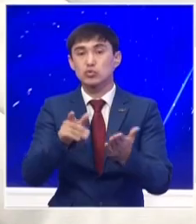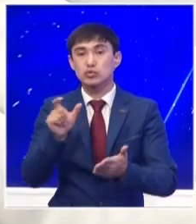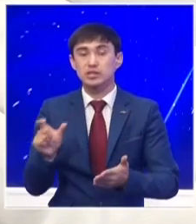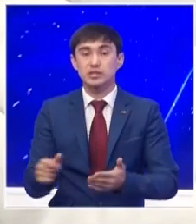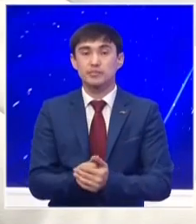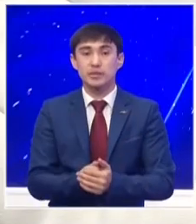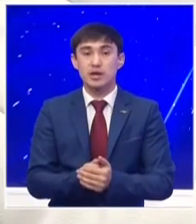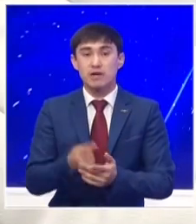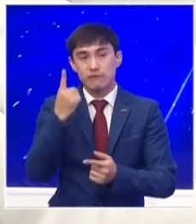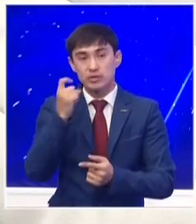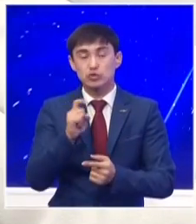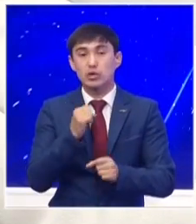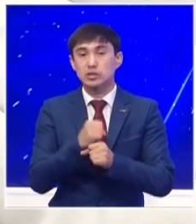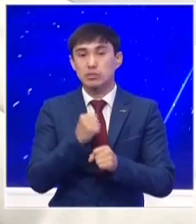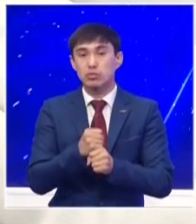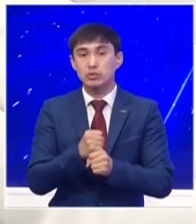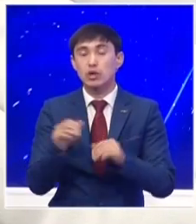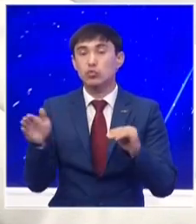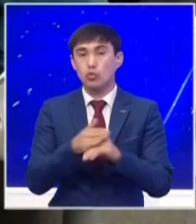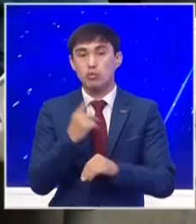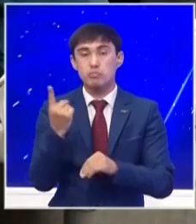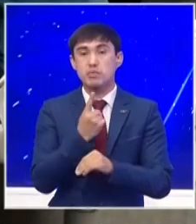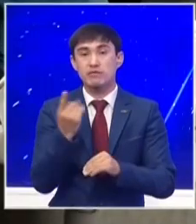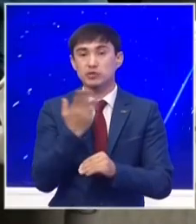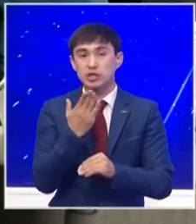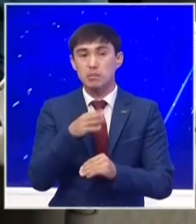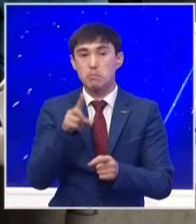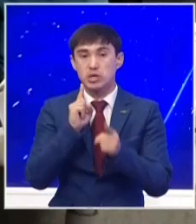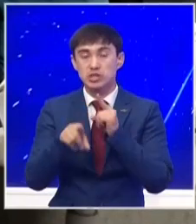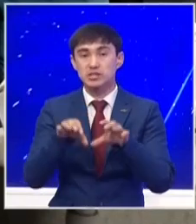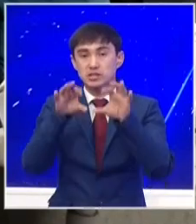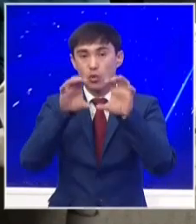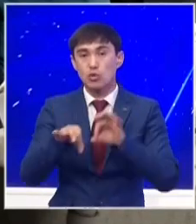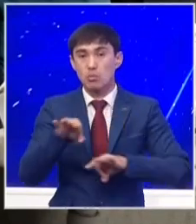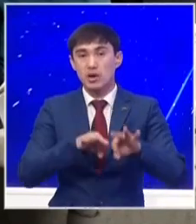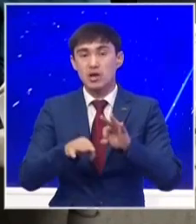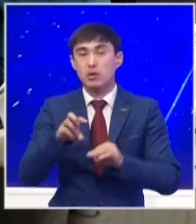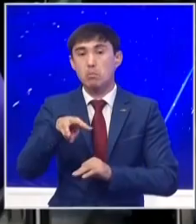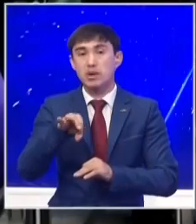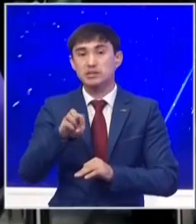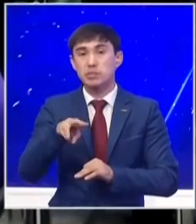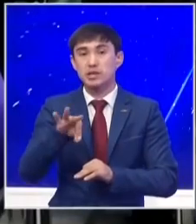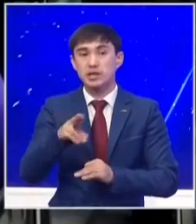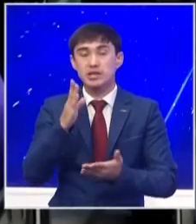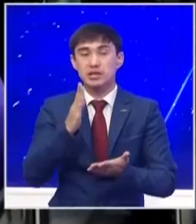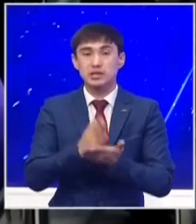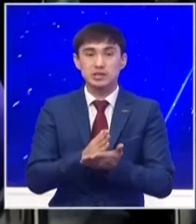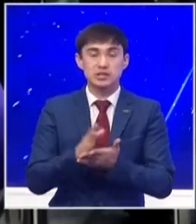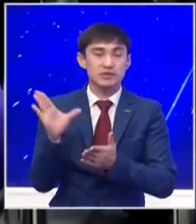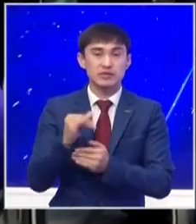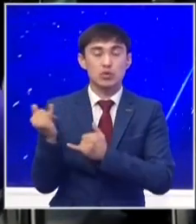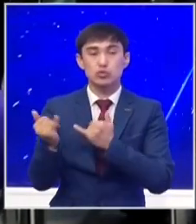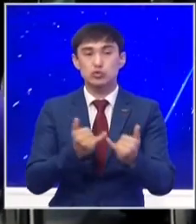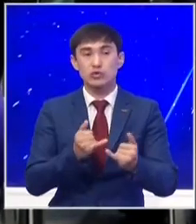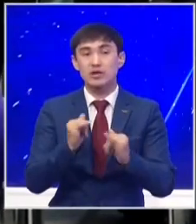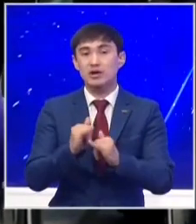журналистики. Выяснилось, что разработан и одобрен в первом чтении законопроект о масс-медиа. В нем предусмотрены все